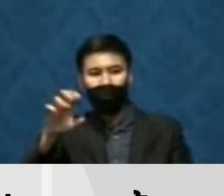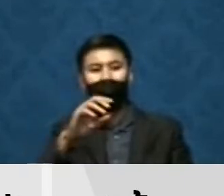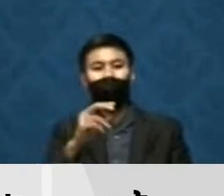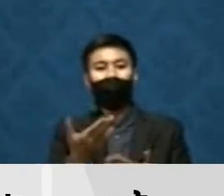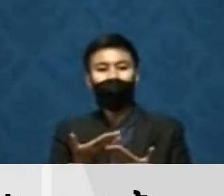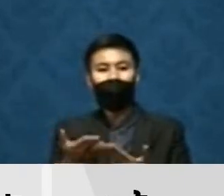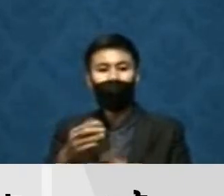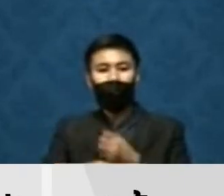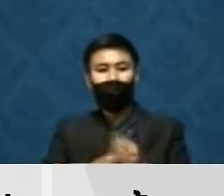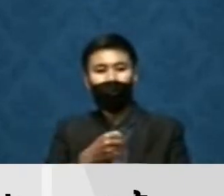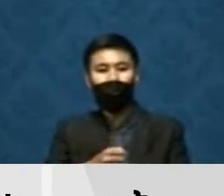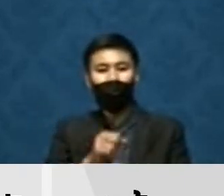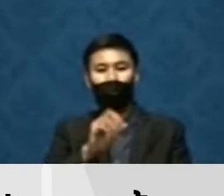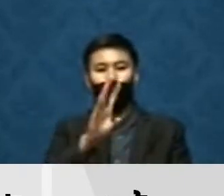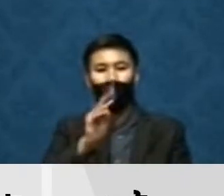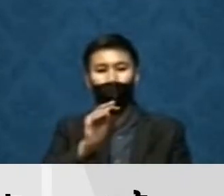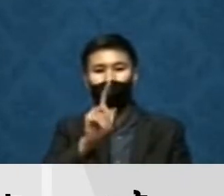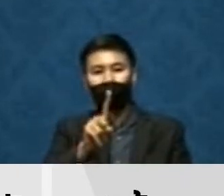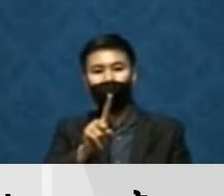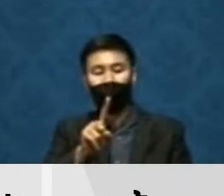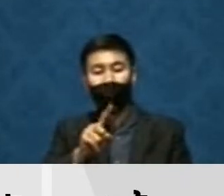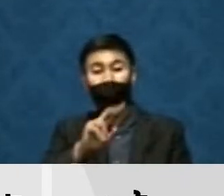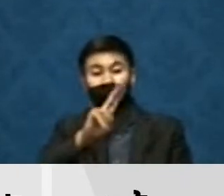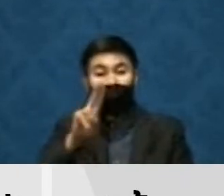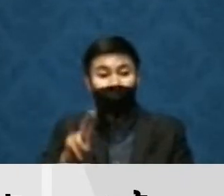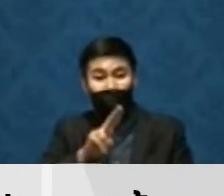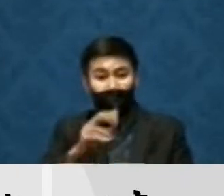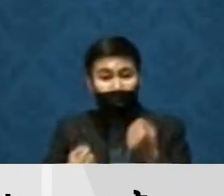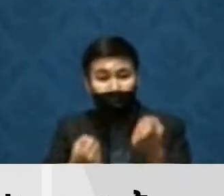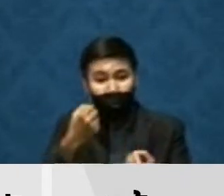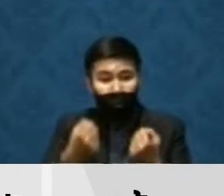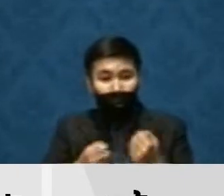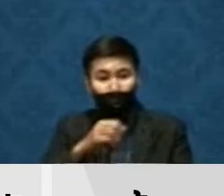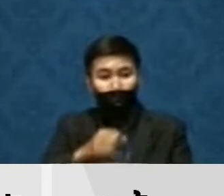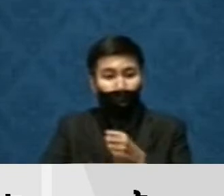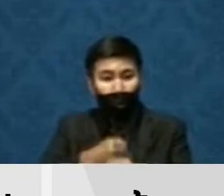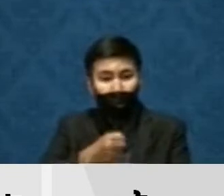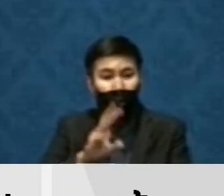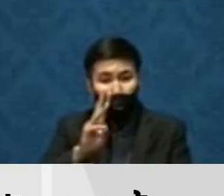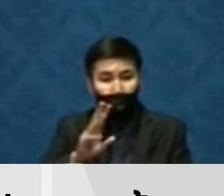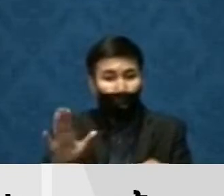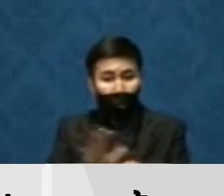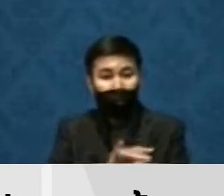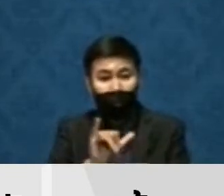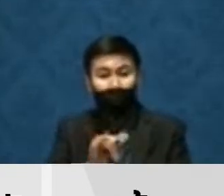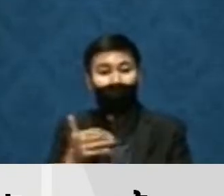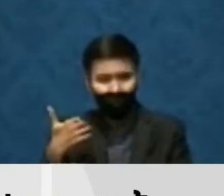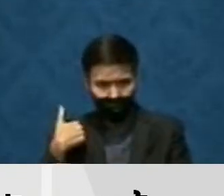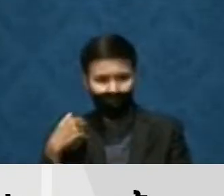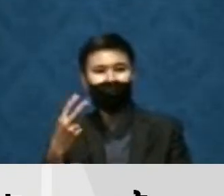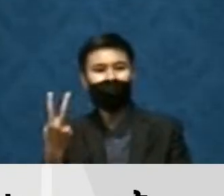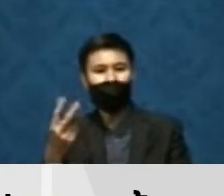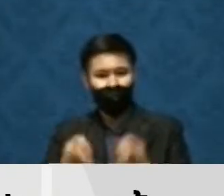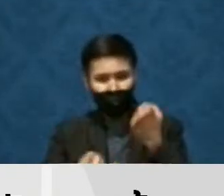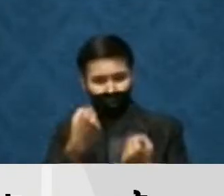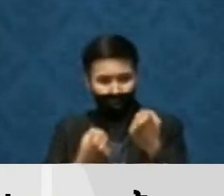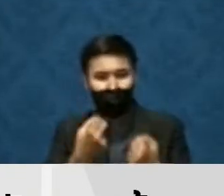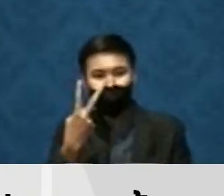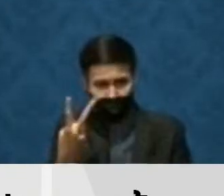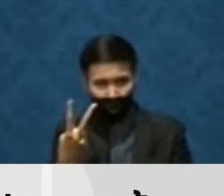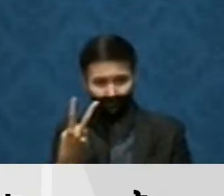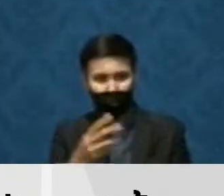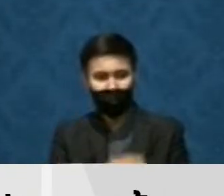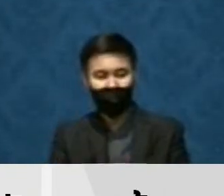61ผู้ใช้ไปยังไม่ถึง 6ปีด้วยซ้ำแต่มี 2คันด้วยนะครับเอ่อ